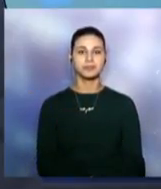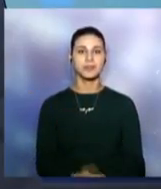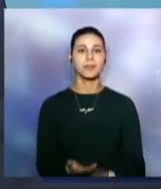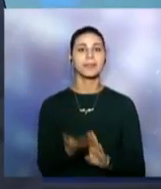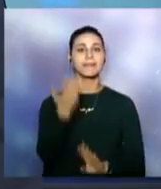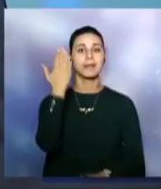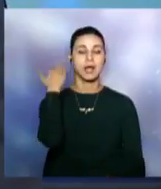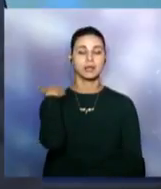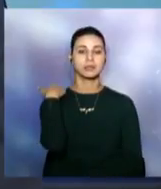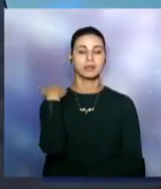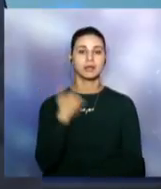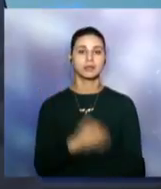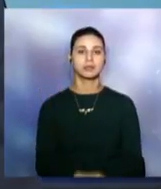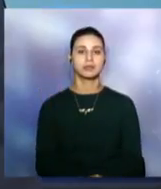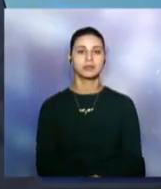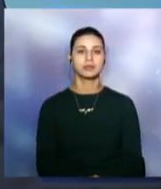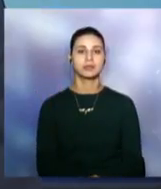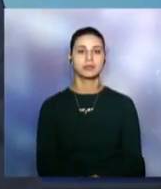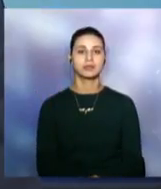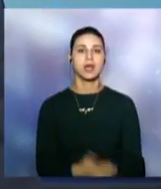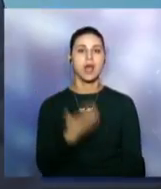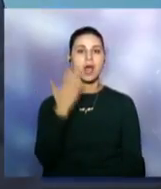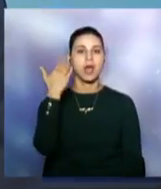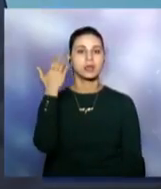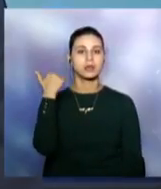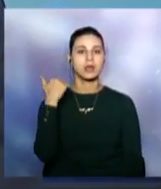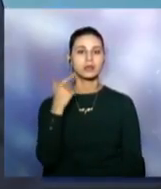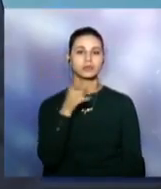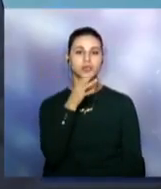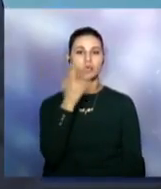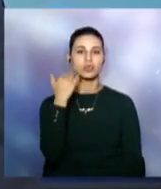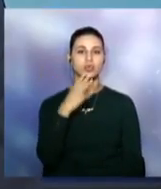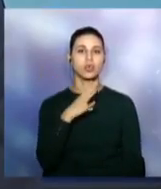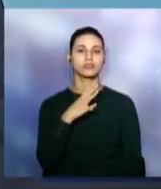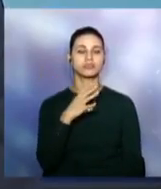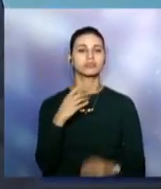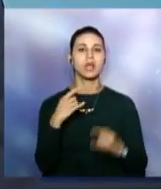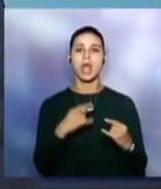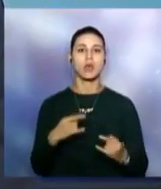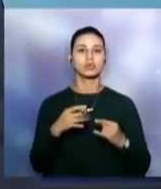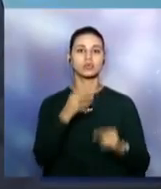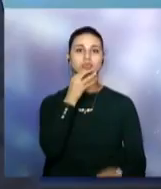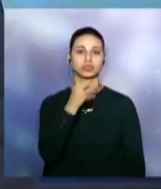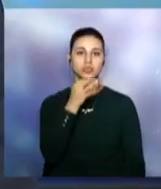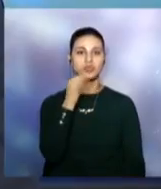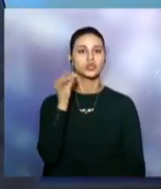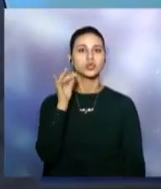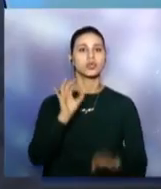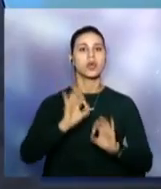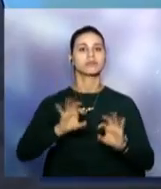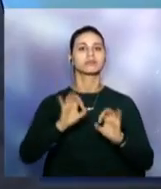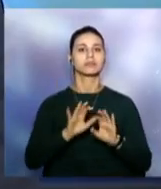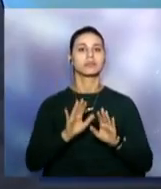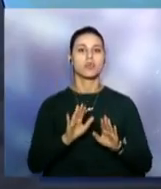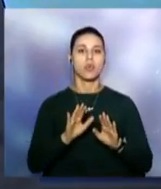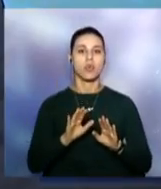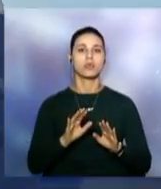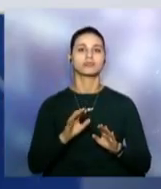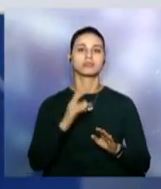ადრე ეხოლოგიურ კვლევამდე მისი დადგენა ხდებოდა ტრადიციული წესით, ანუ ანამნეზით, ანუ შეკრები